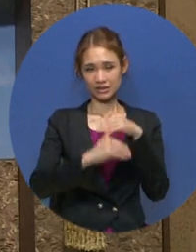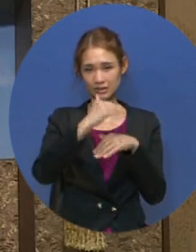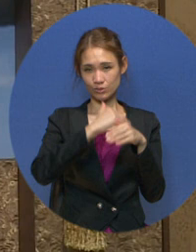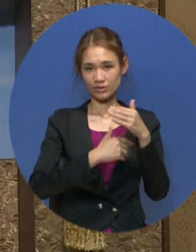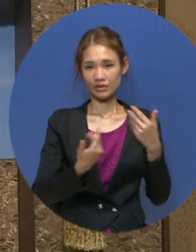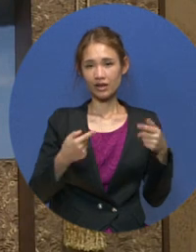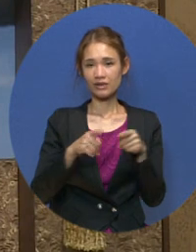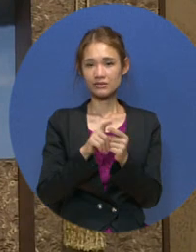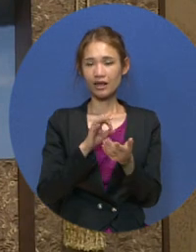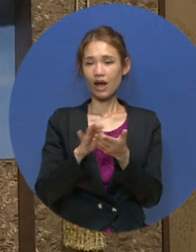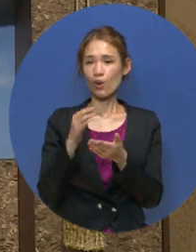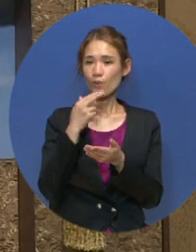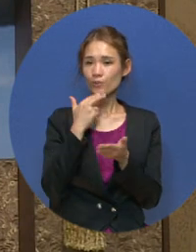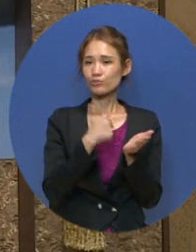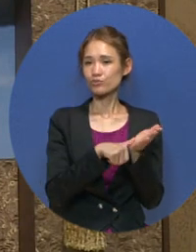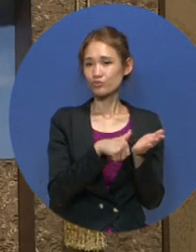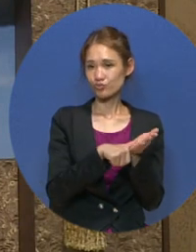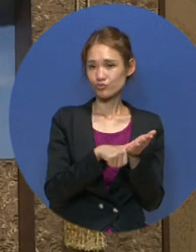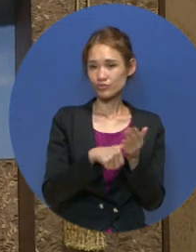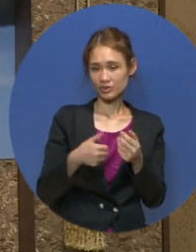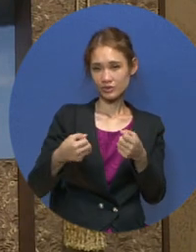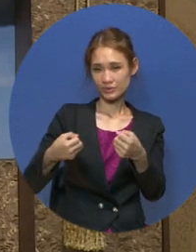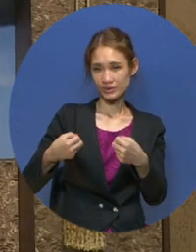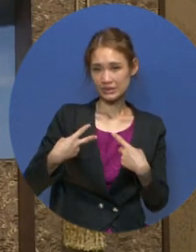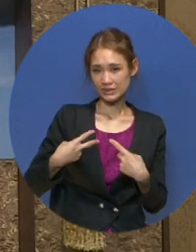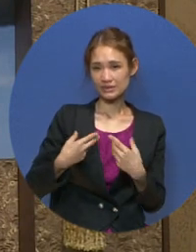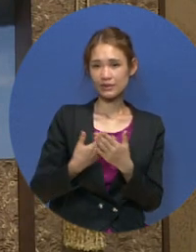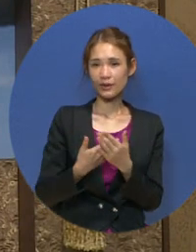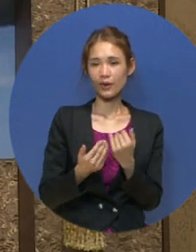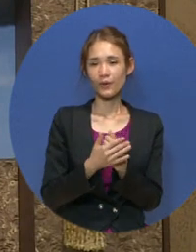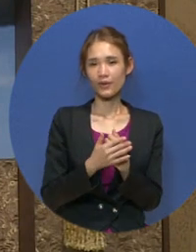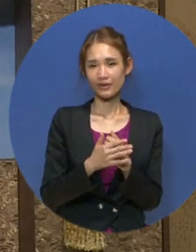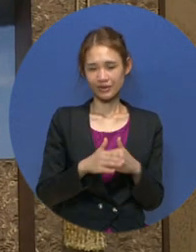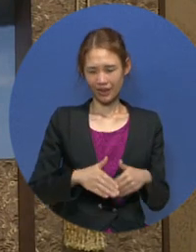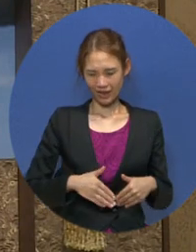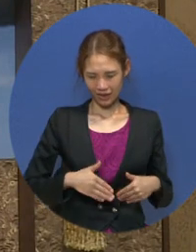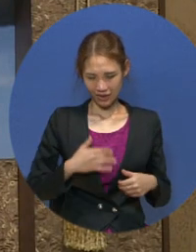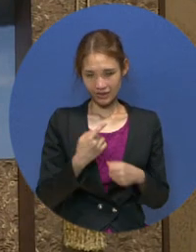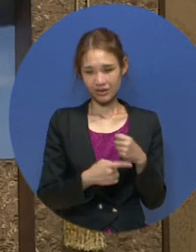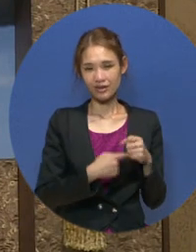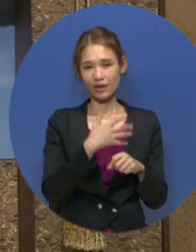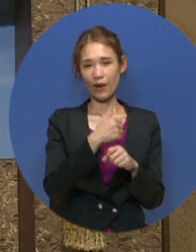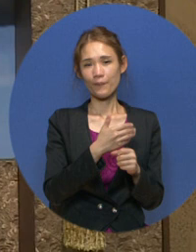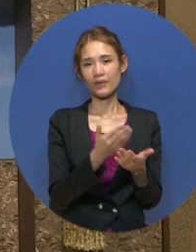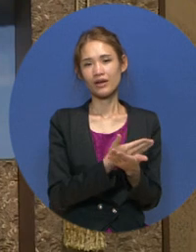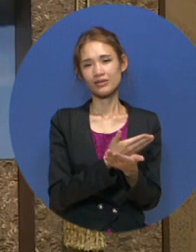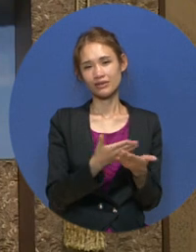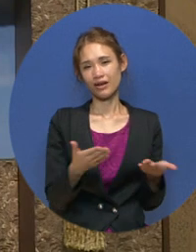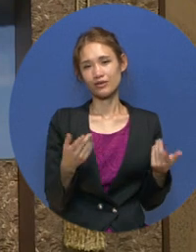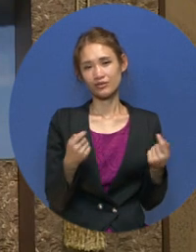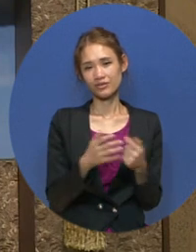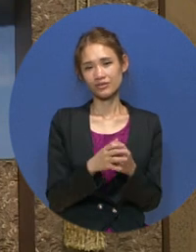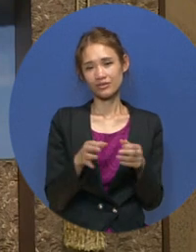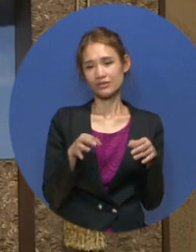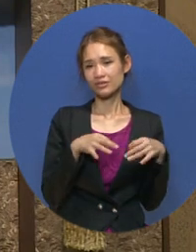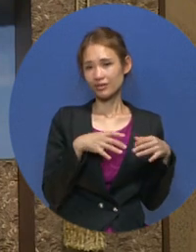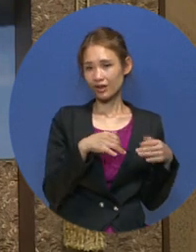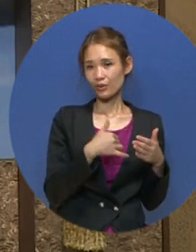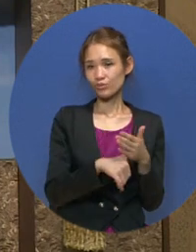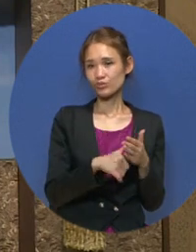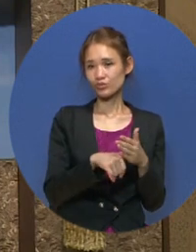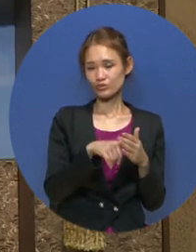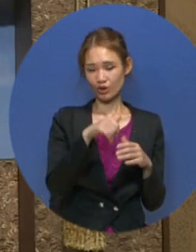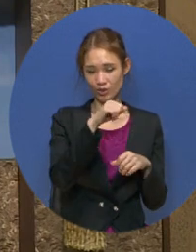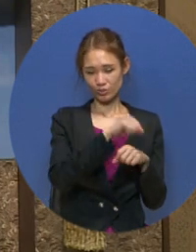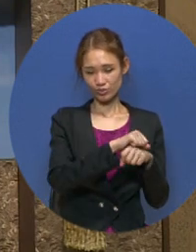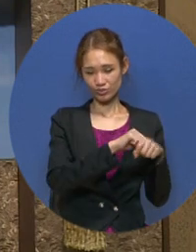사용하지 않는 물건들을 다 채워서 저희 네. 쪽으로 주시는 따뜻한 연말 네, 나눔이네요. 그렇게 또 기부 물건들을 모으는 과정을